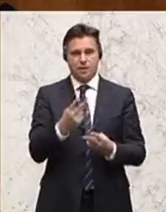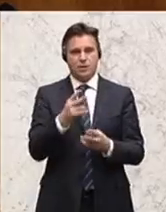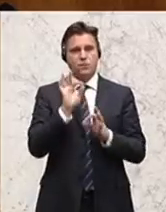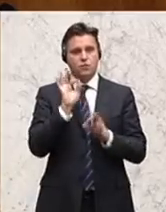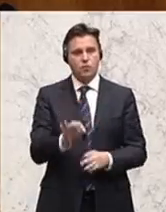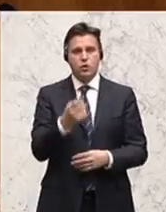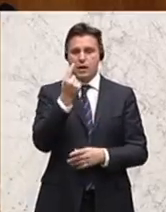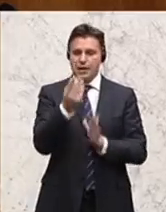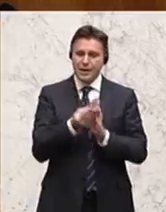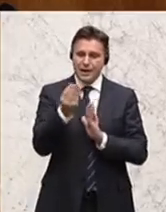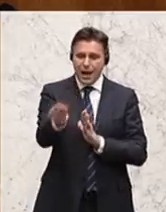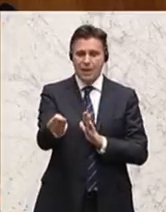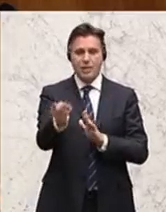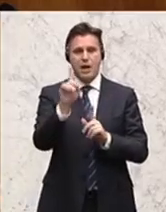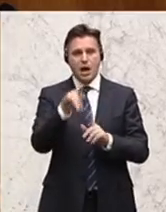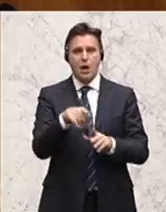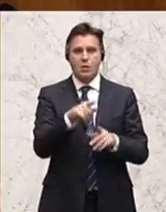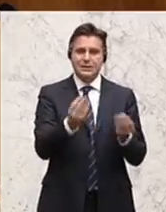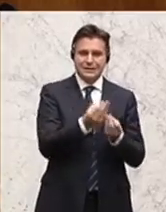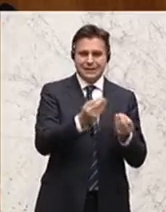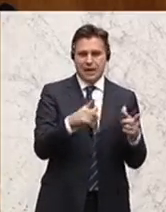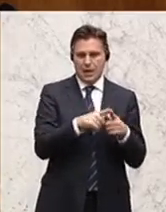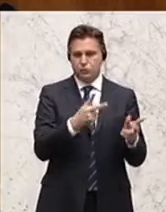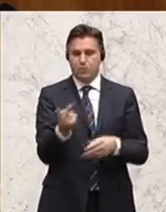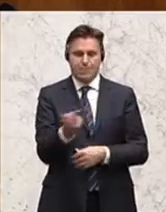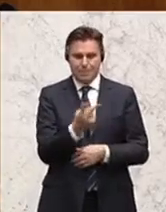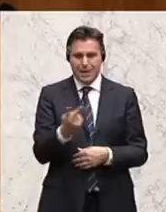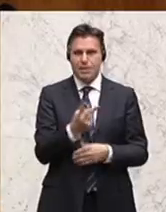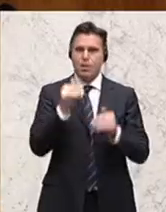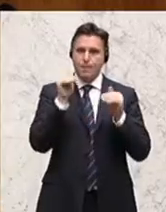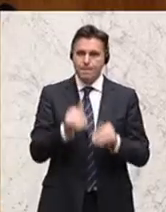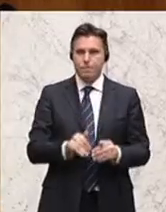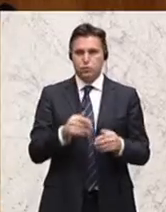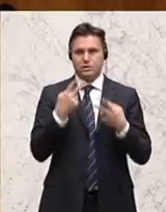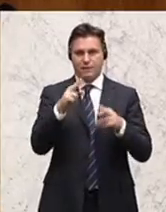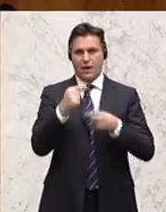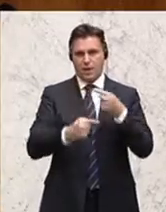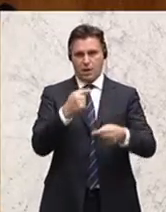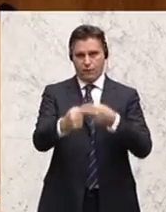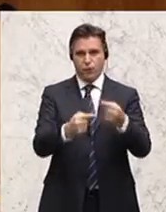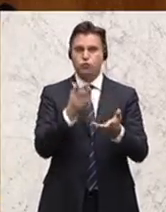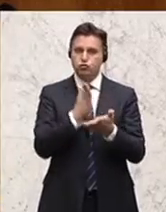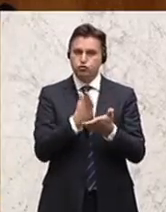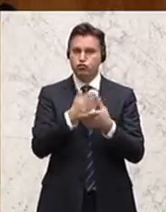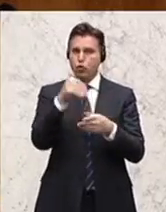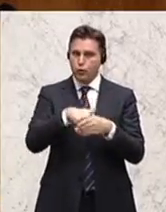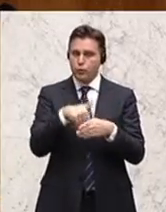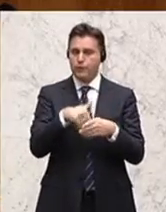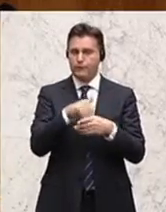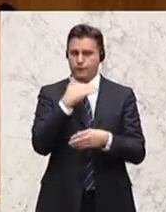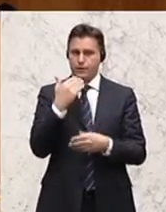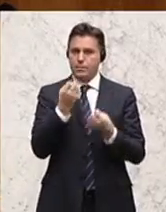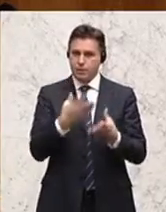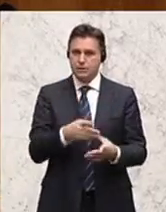Geldleistung neben den Sachleistungen. Und es muss weiterentwickelt werden. Und das passiert ja auch durch